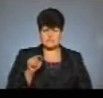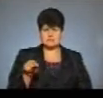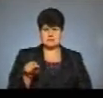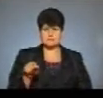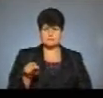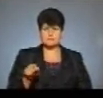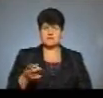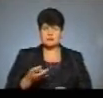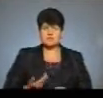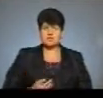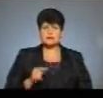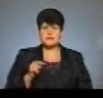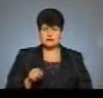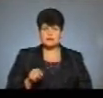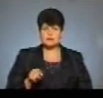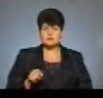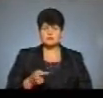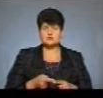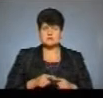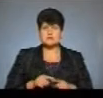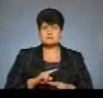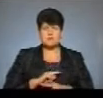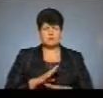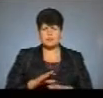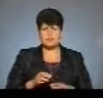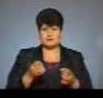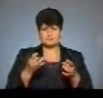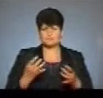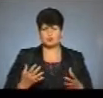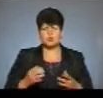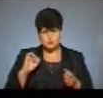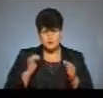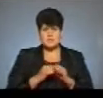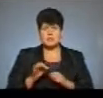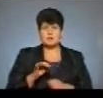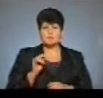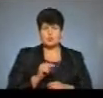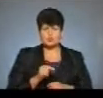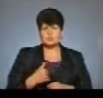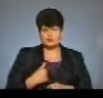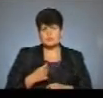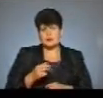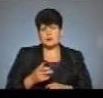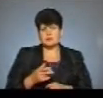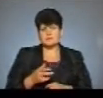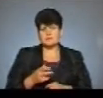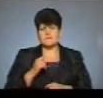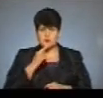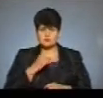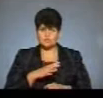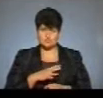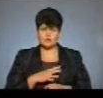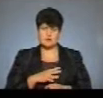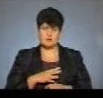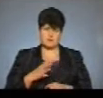так, щоб він, ця смерть його була не даремна, щоб пам'ятали про нього. Тому я важко було, але